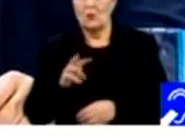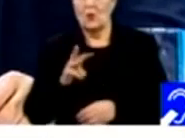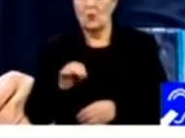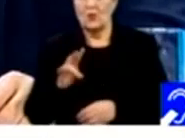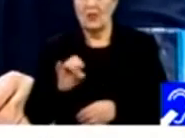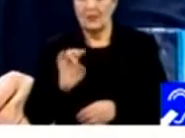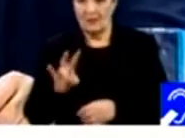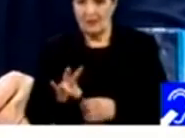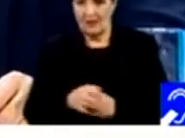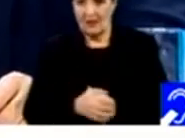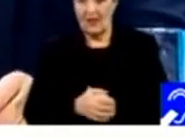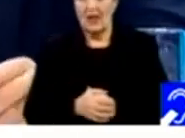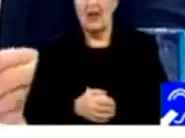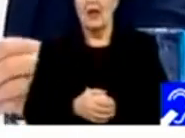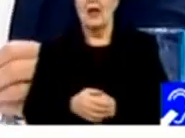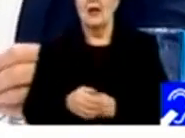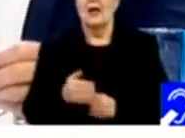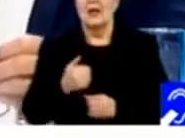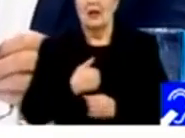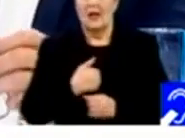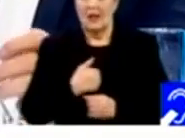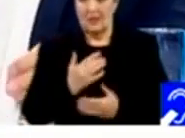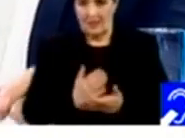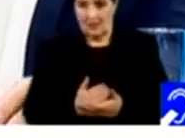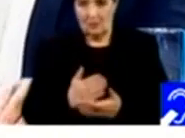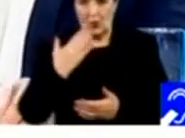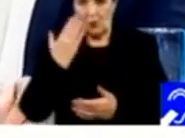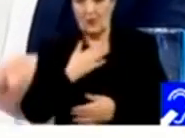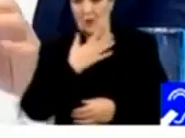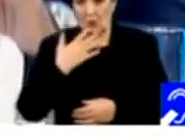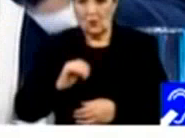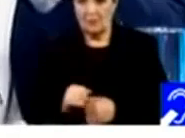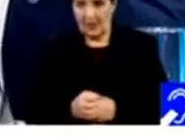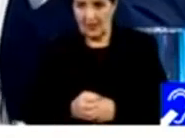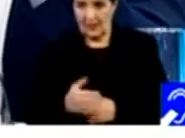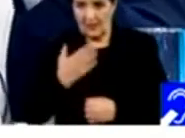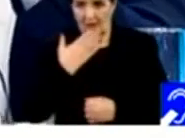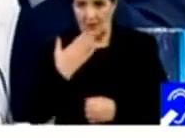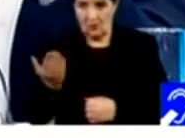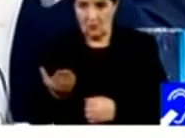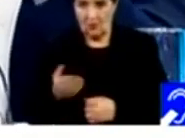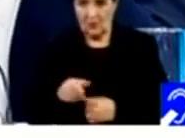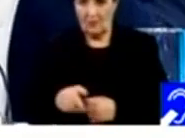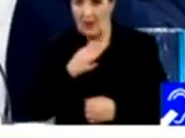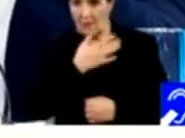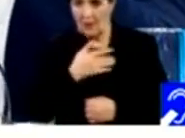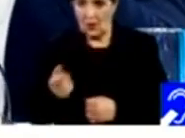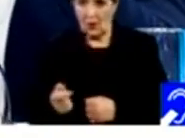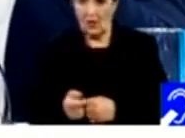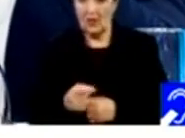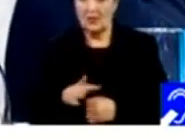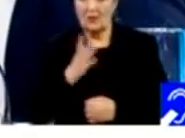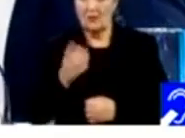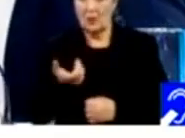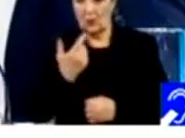Numai o secundă, domnule Munteanu, pentru că mă întrerupi și nu este bine. Am în România atâția prieteni. În ultima perioadă de timp am fost cel puțin de 6 ori în România și m-am văzut de 4